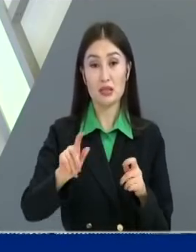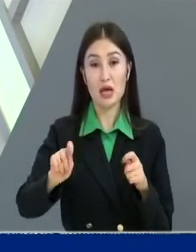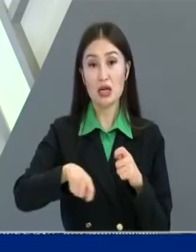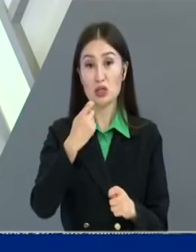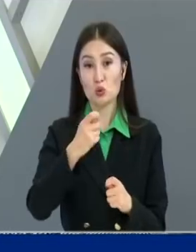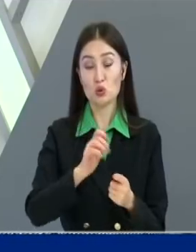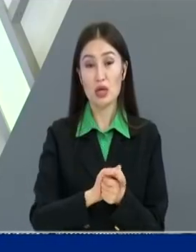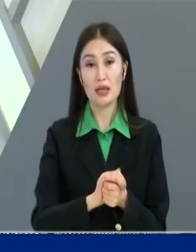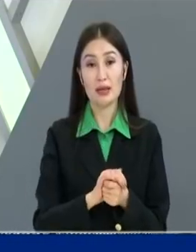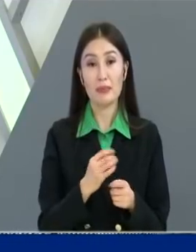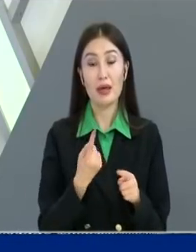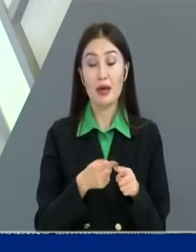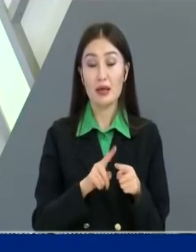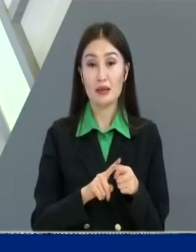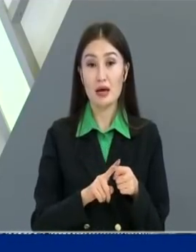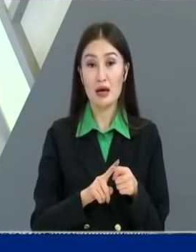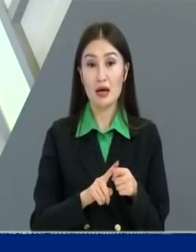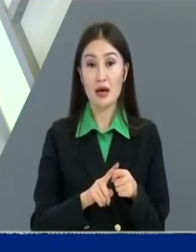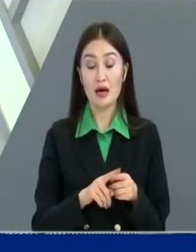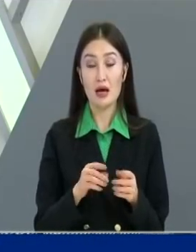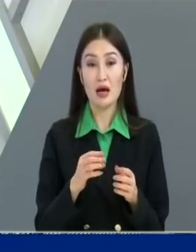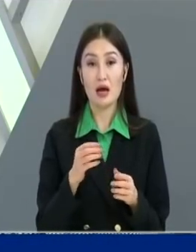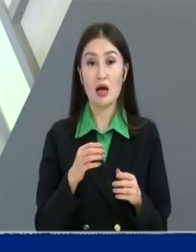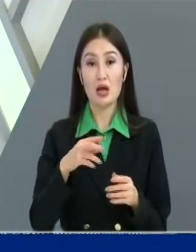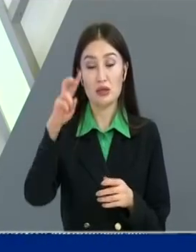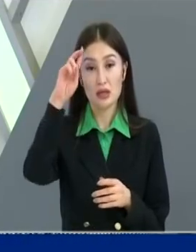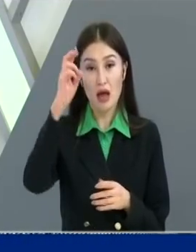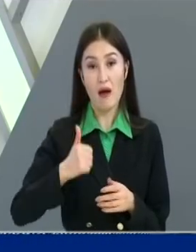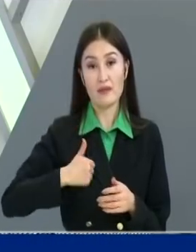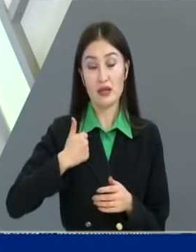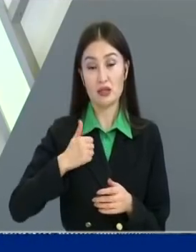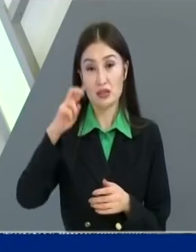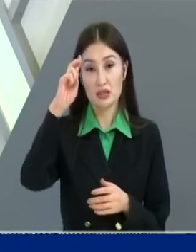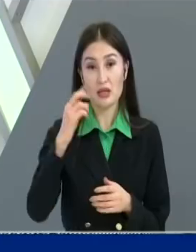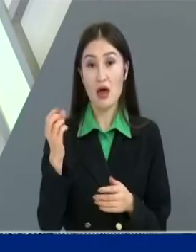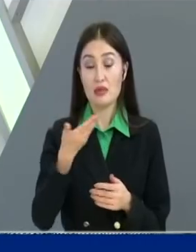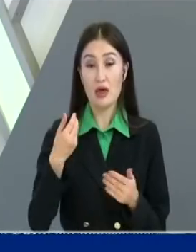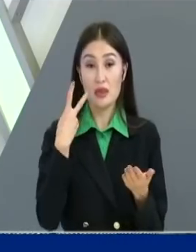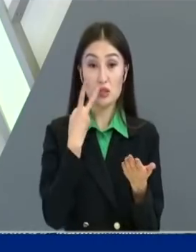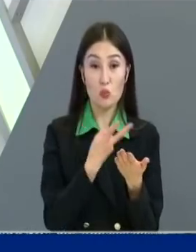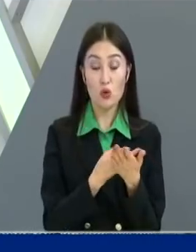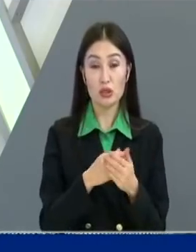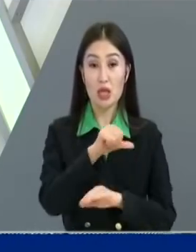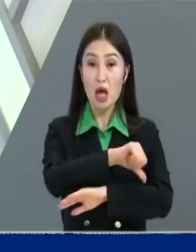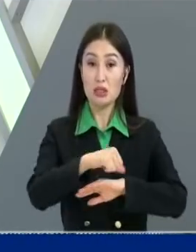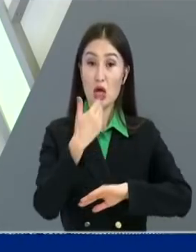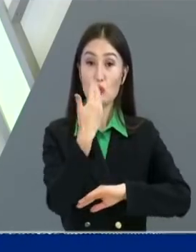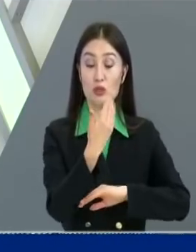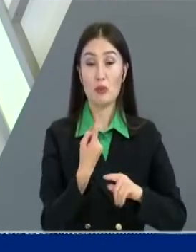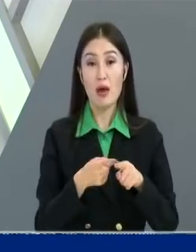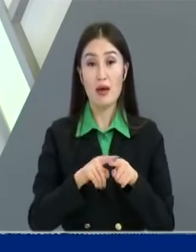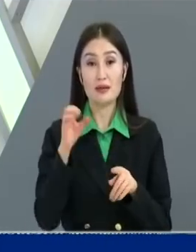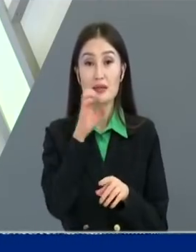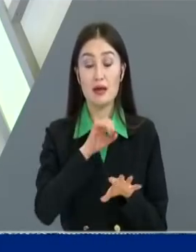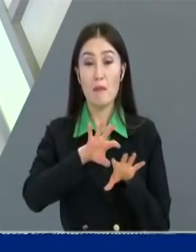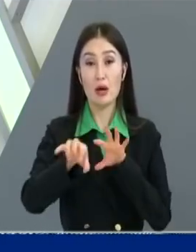то это, конечно, в первую очередь имидж, инвестиционный имидж страны. То есть на нас смотрят за рубежом. Вот эти погромы они